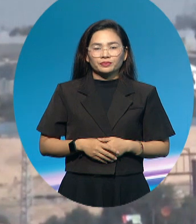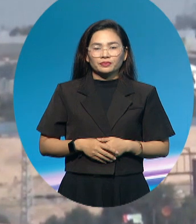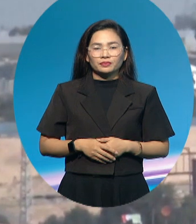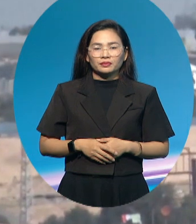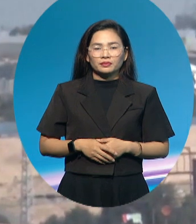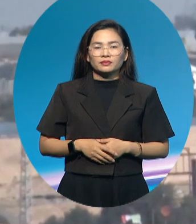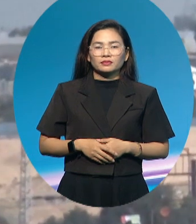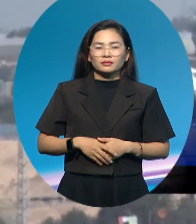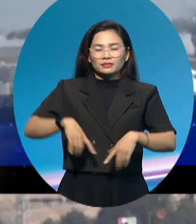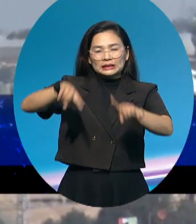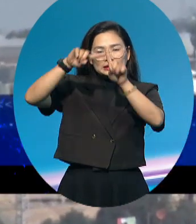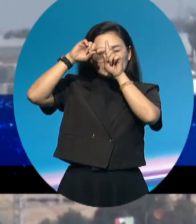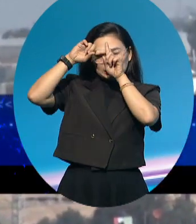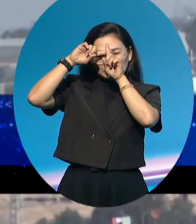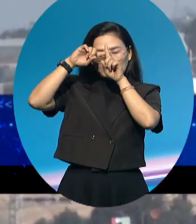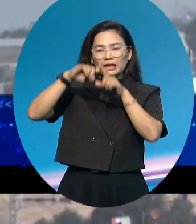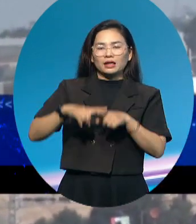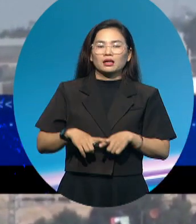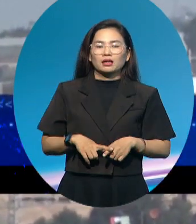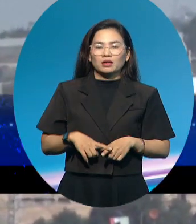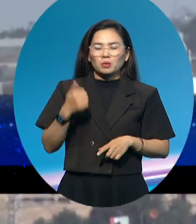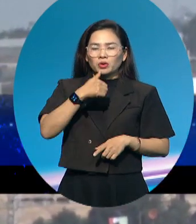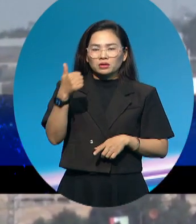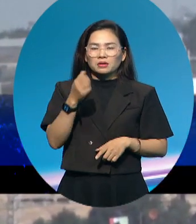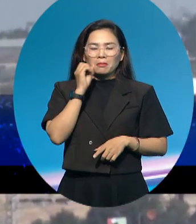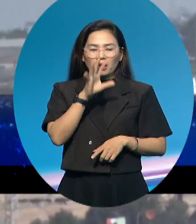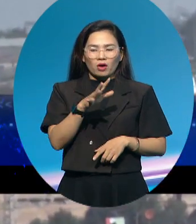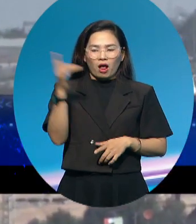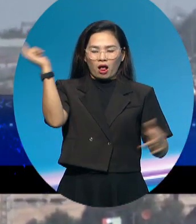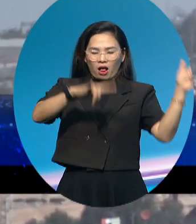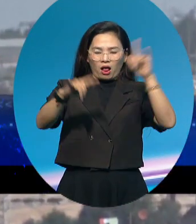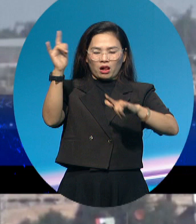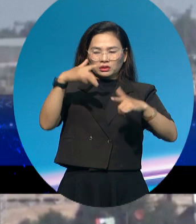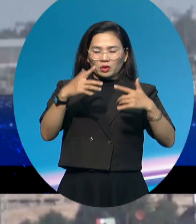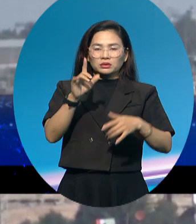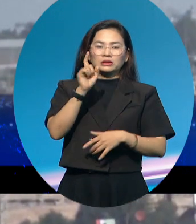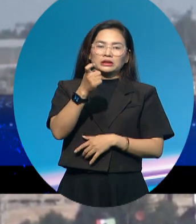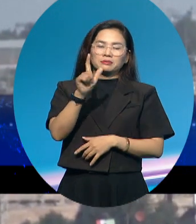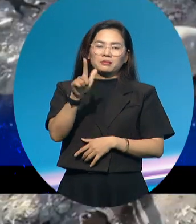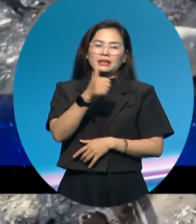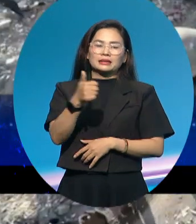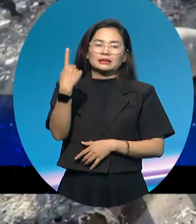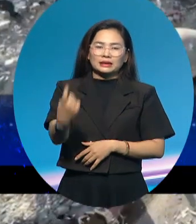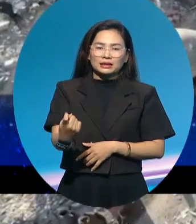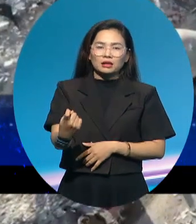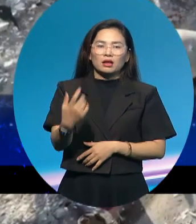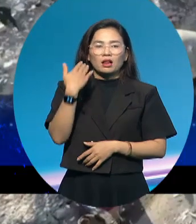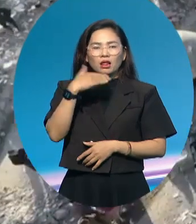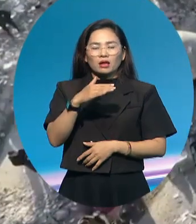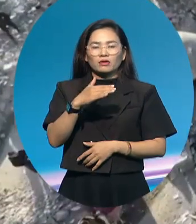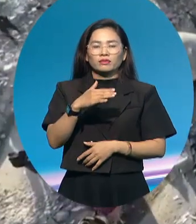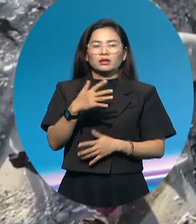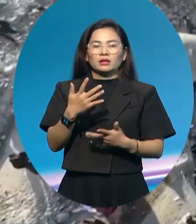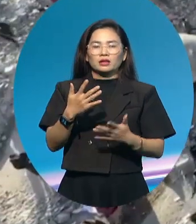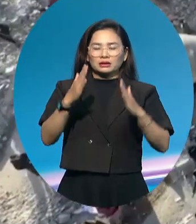Israel theo giới chức Y tế gaza cuộc không kích mới nhất đã khiến 97 người thiệt mạng 130 người bị thương sang bằng một thánh